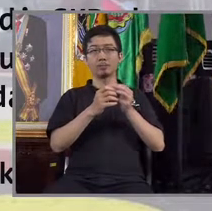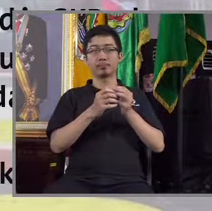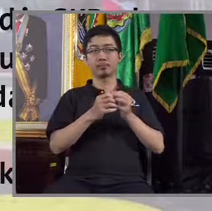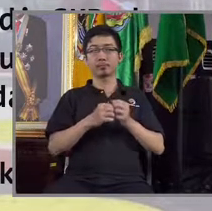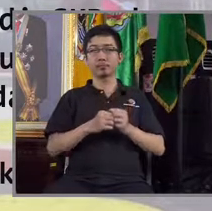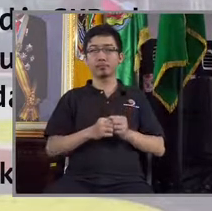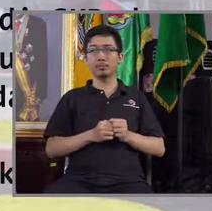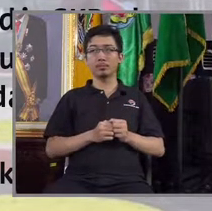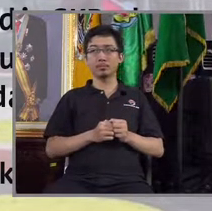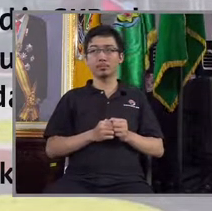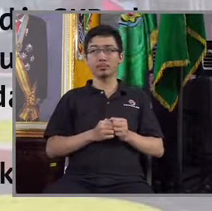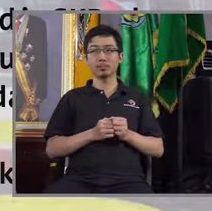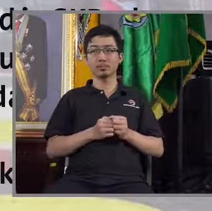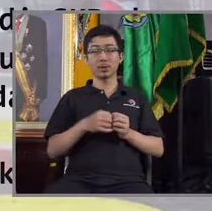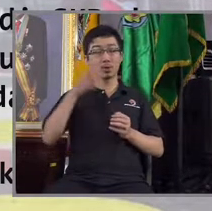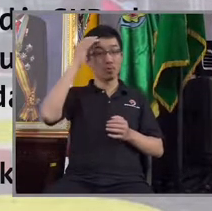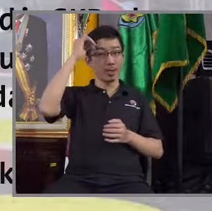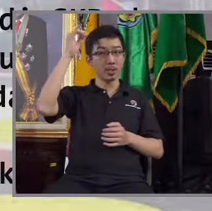Inovasi-inovasi yang dikembangkan